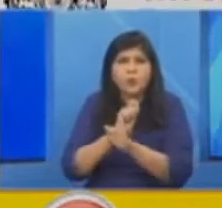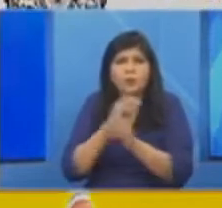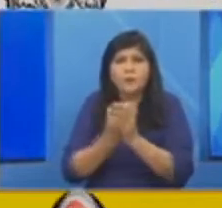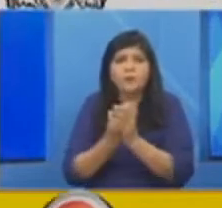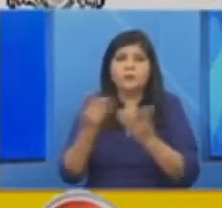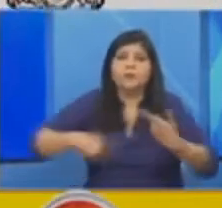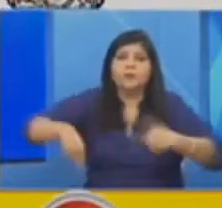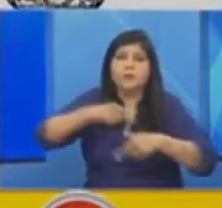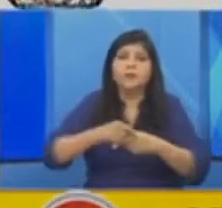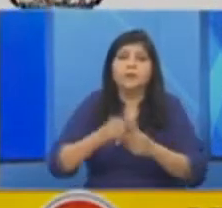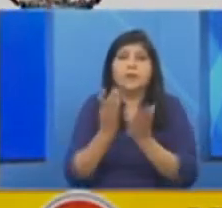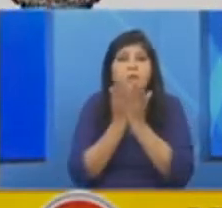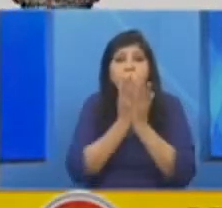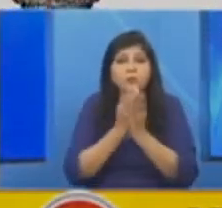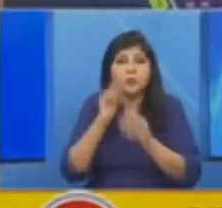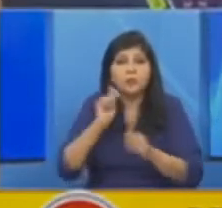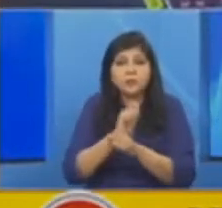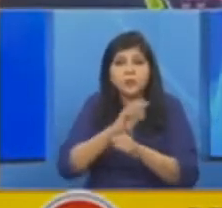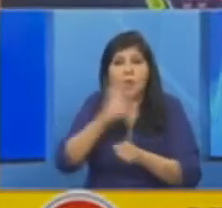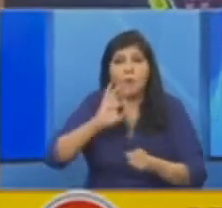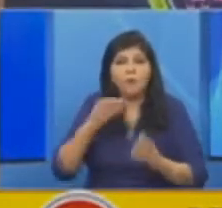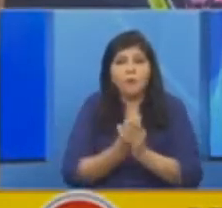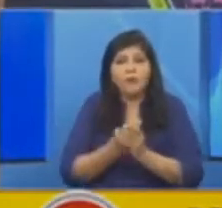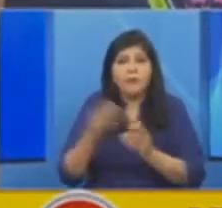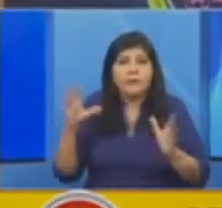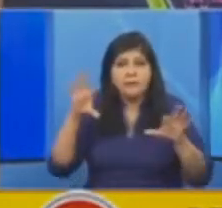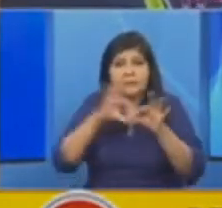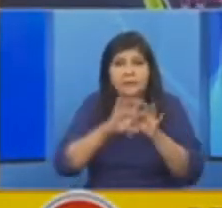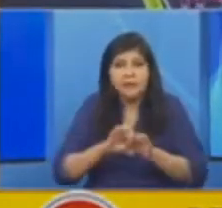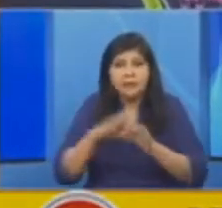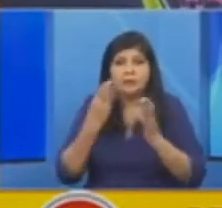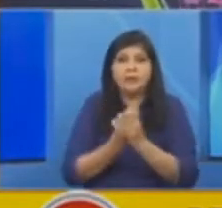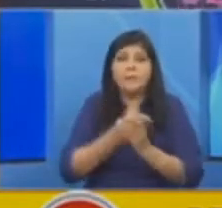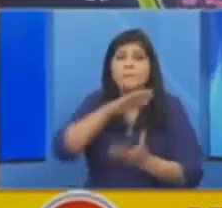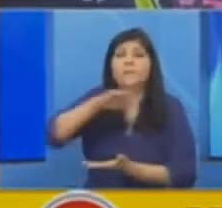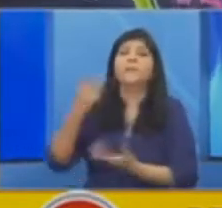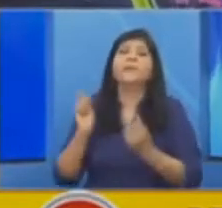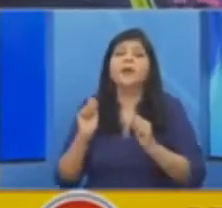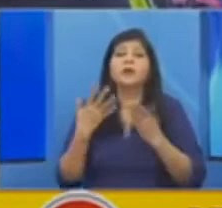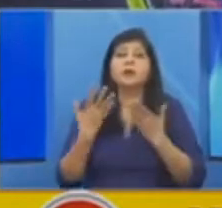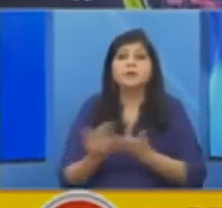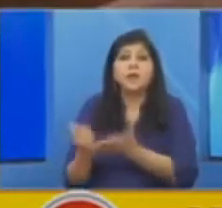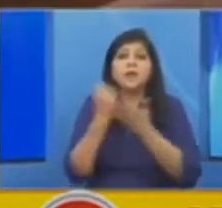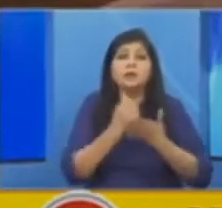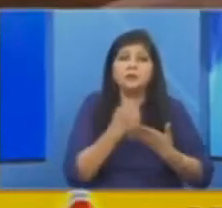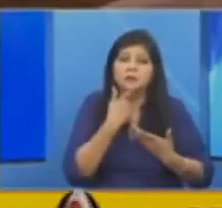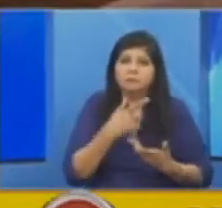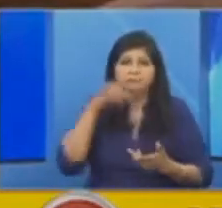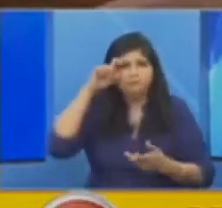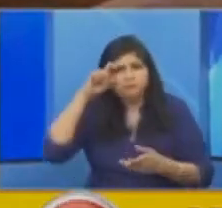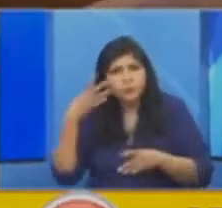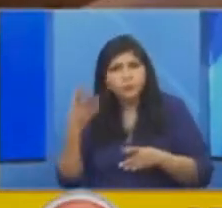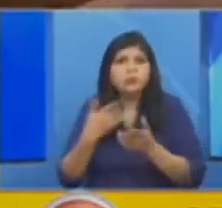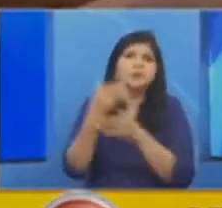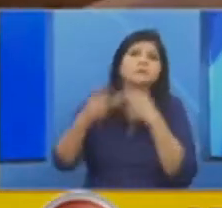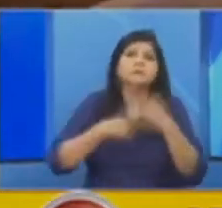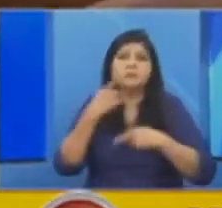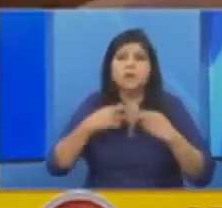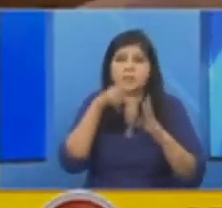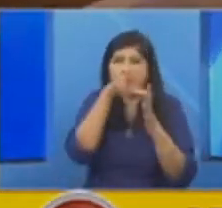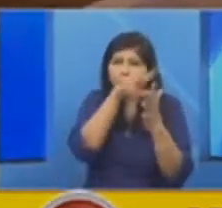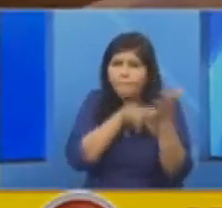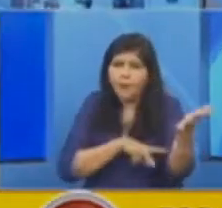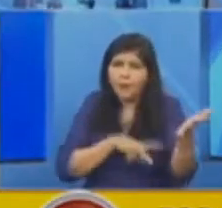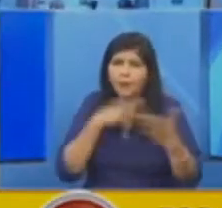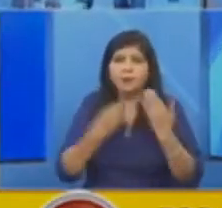इन सभी के साथ मिलकर हम बच्चों के लिए क्या कर सकते हैं इस पर मंत्राल किया, चिंतन किया